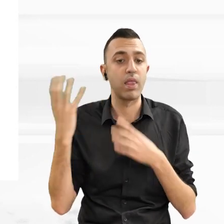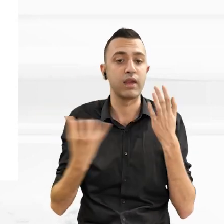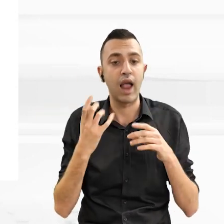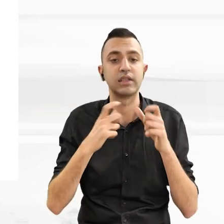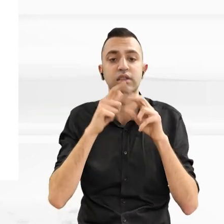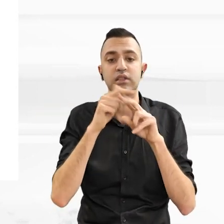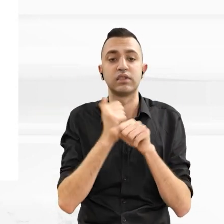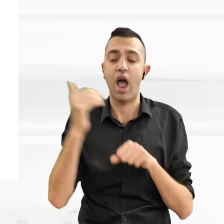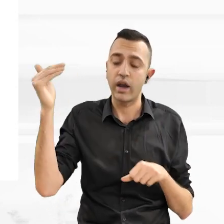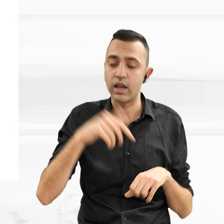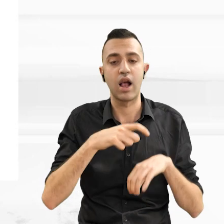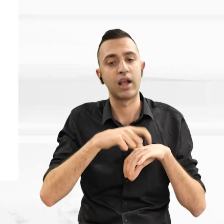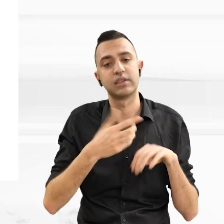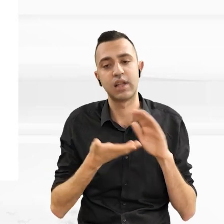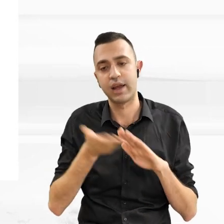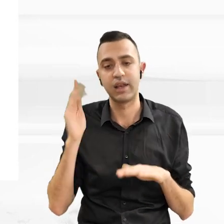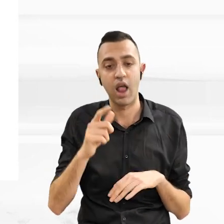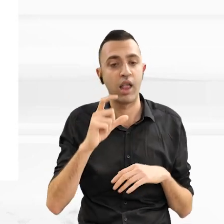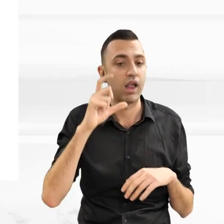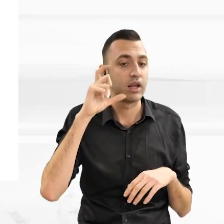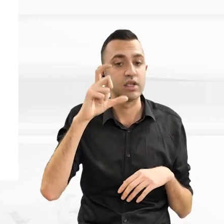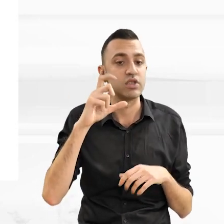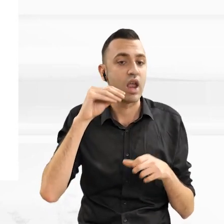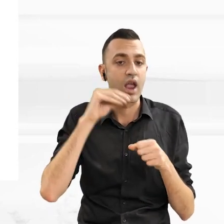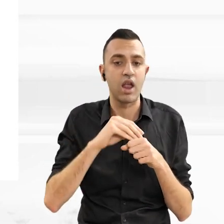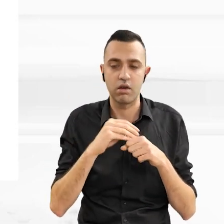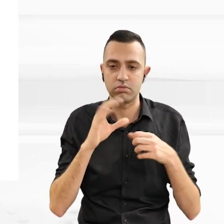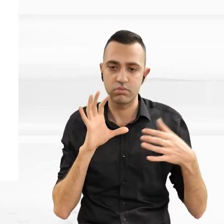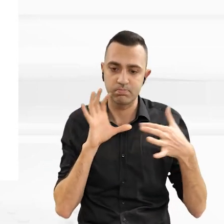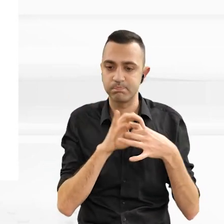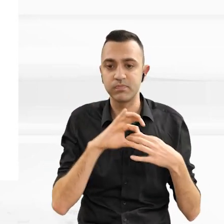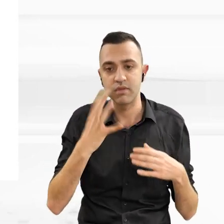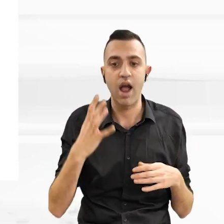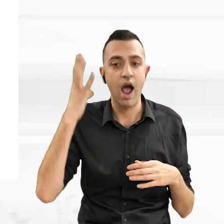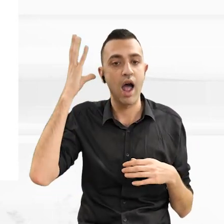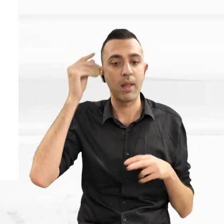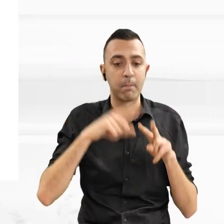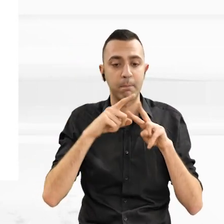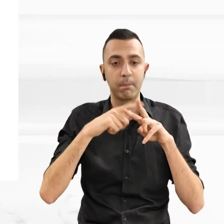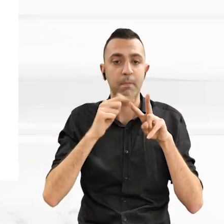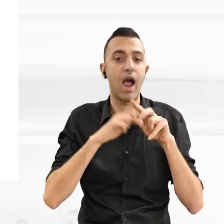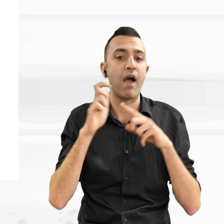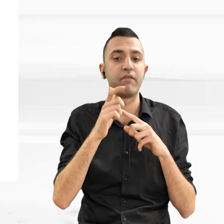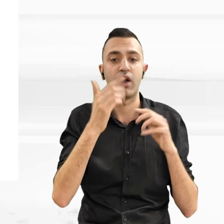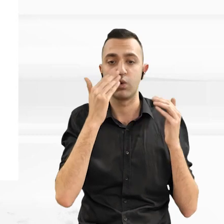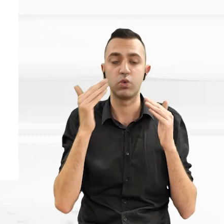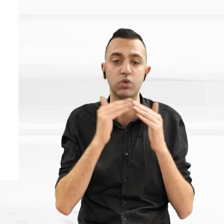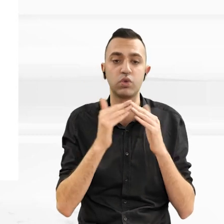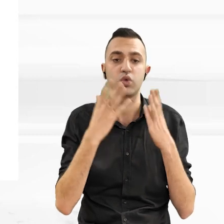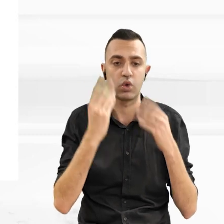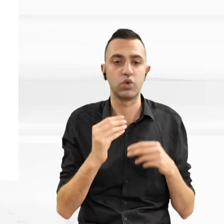sağ gelen hasta gider Bakın arkadaşlar J seçeneği hem anlamsal bütünlük hem de Kafiye düzeni sağladığı için